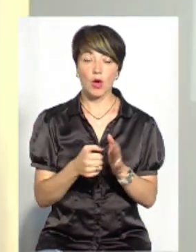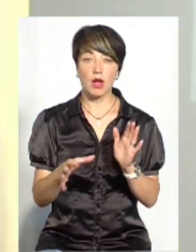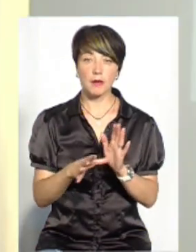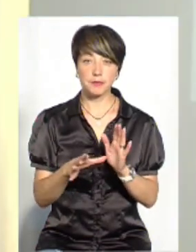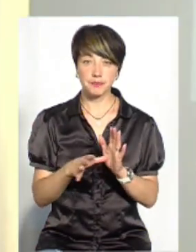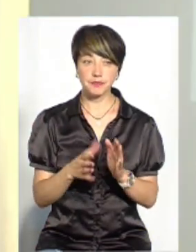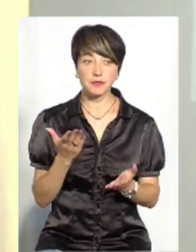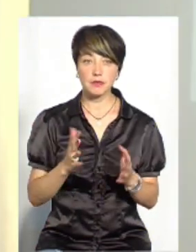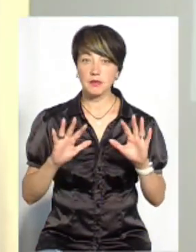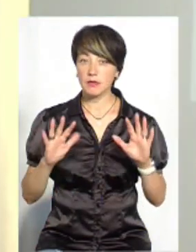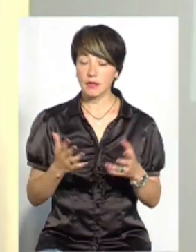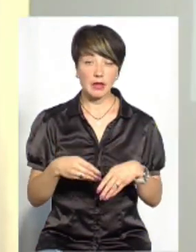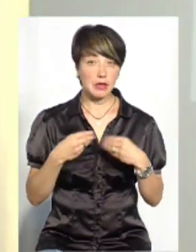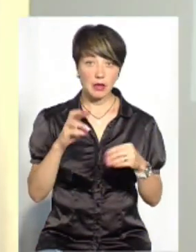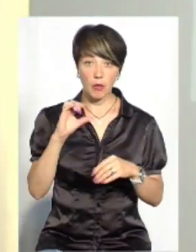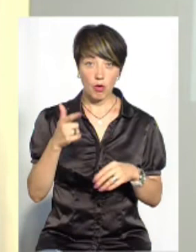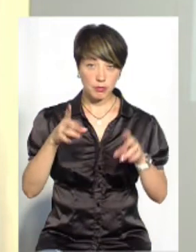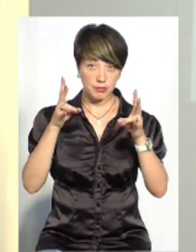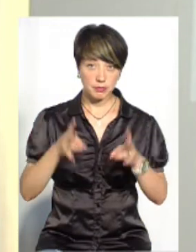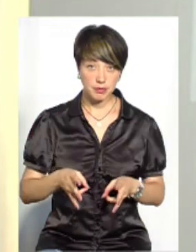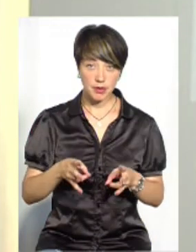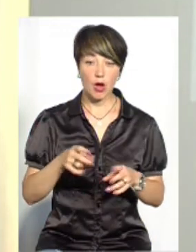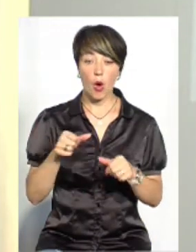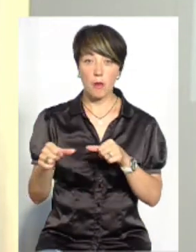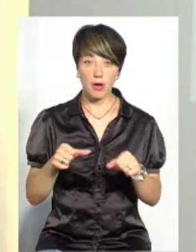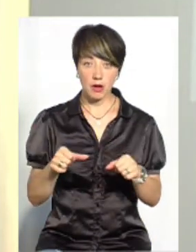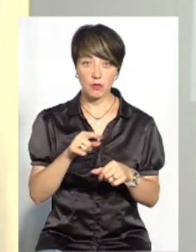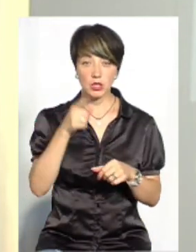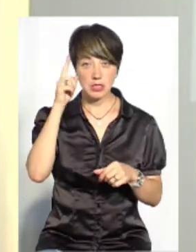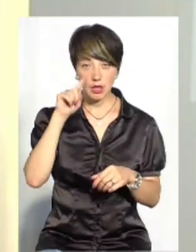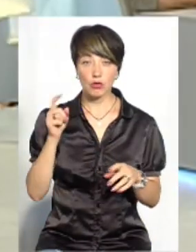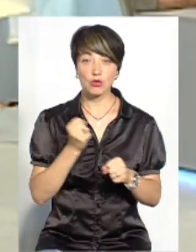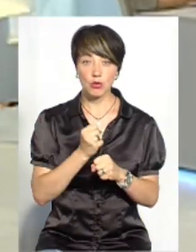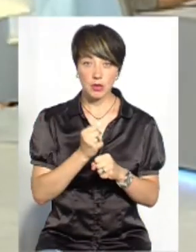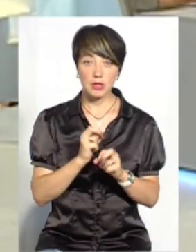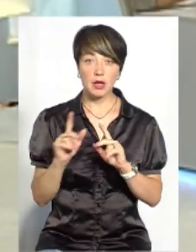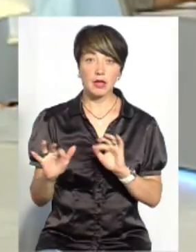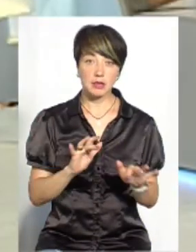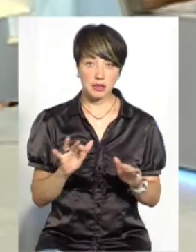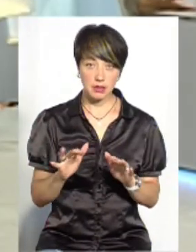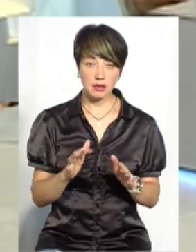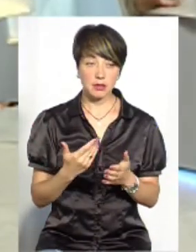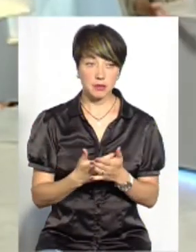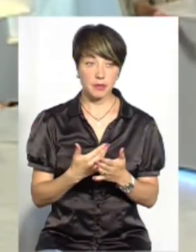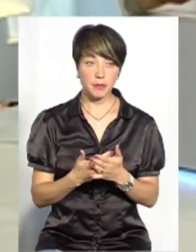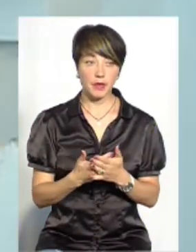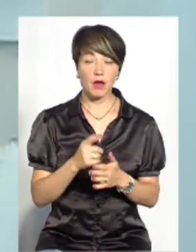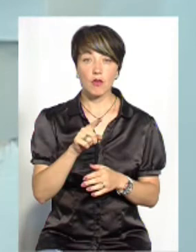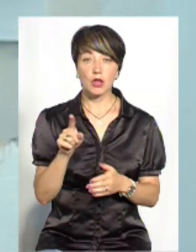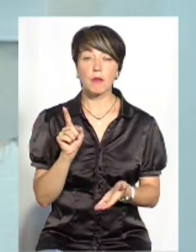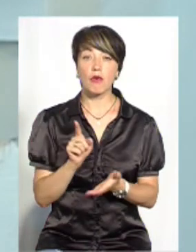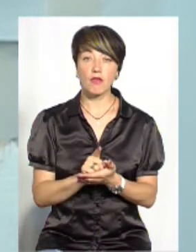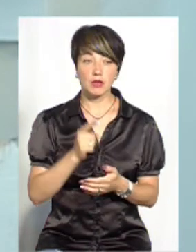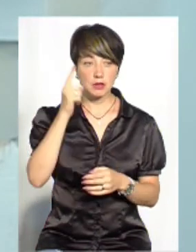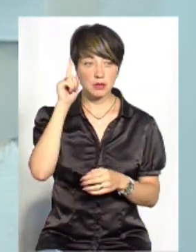якщо страпляється, не дай Бог, якийсь ЧП, оператори цих атракціонів, вони знають, що робити і як допомогти людині отримати страхові... Ну, по-перше, вони